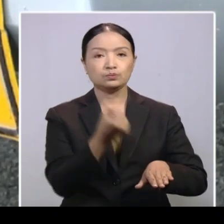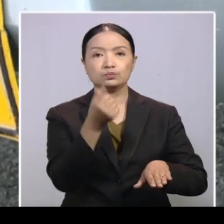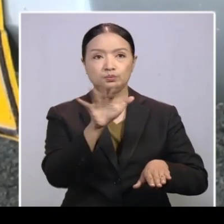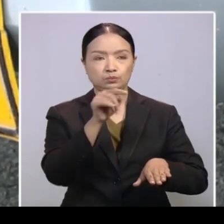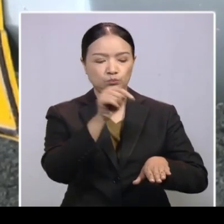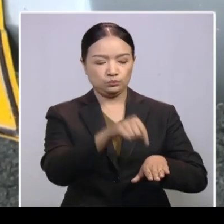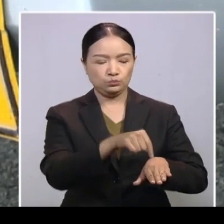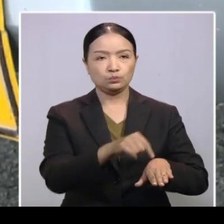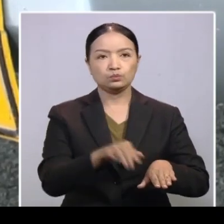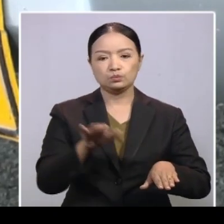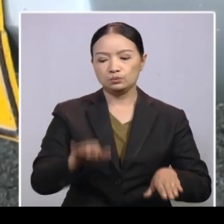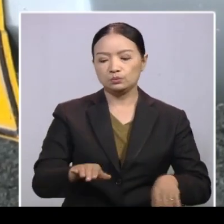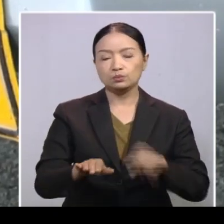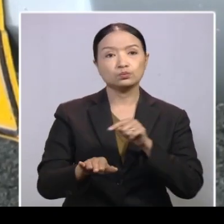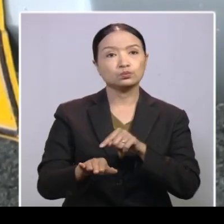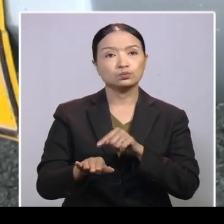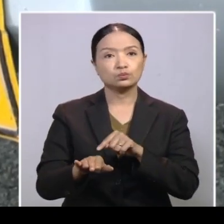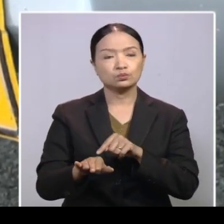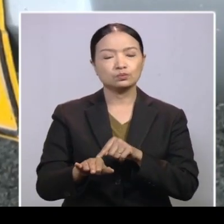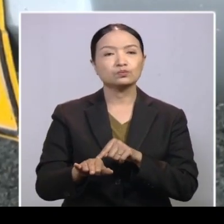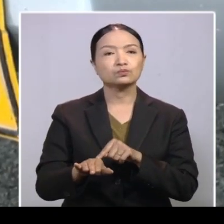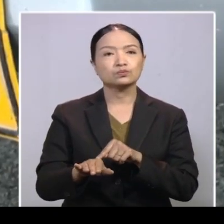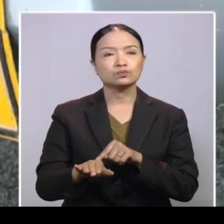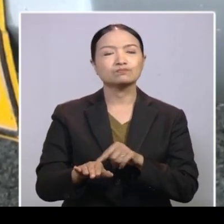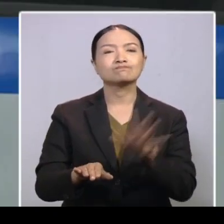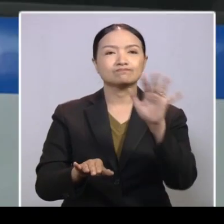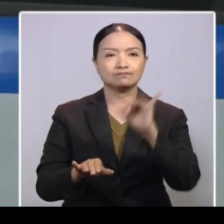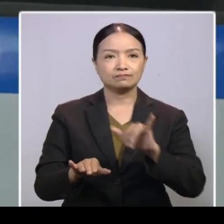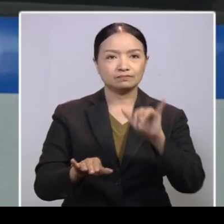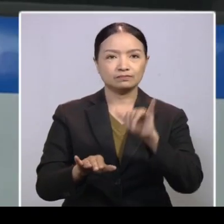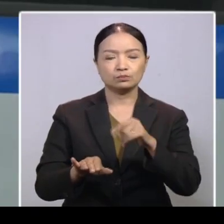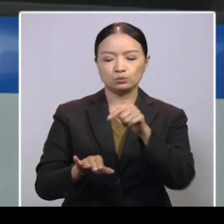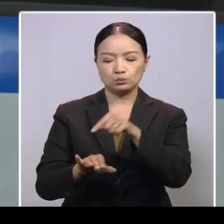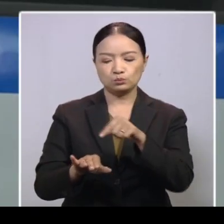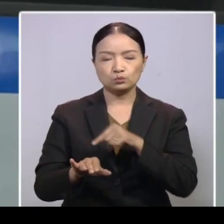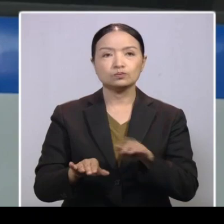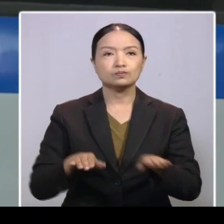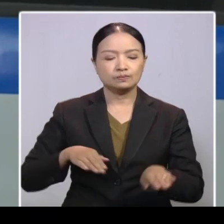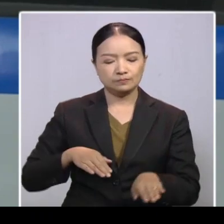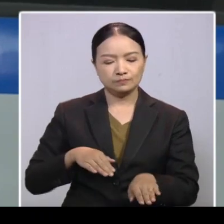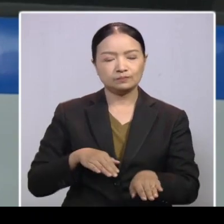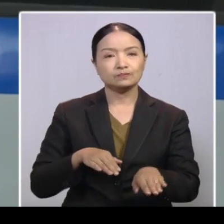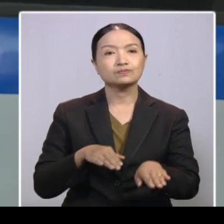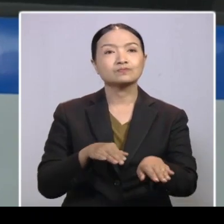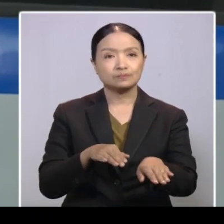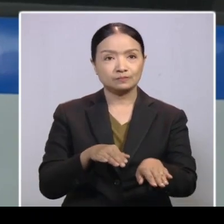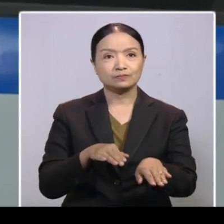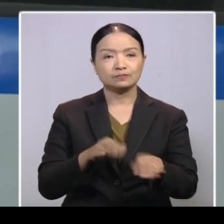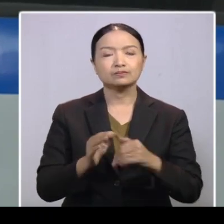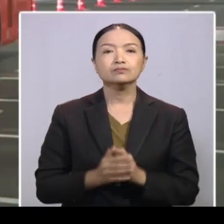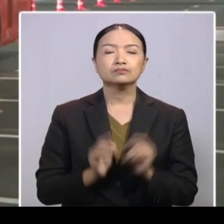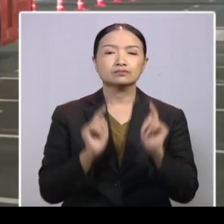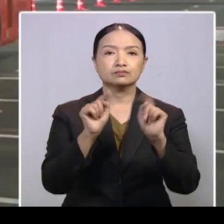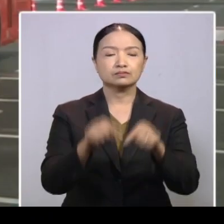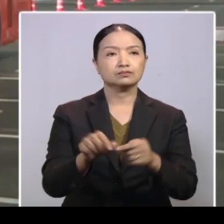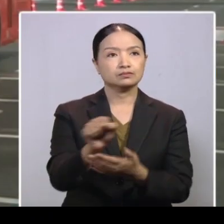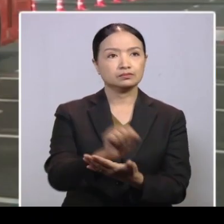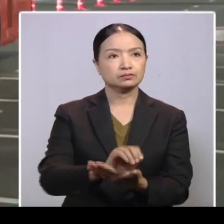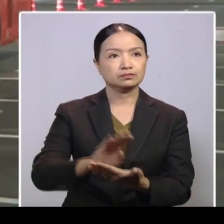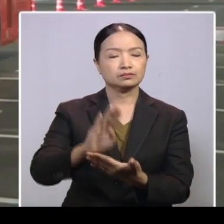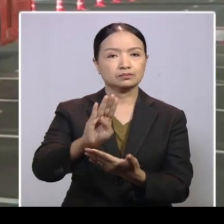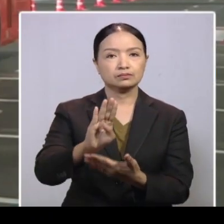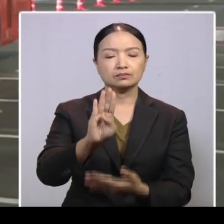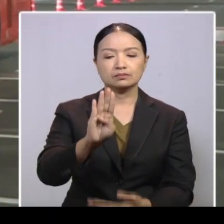คนนะครับส่วนอีกคันนึงที่อยู่ด้านหลังเนี่ยจะเป็นญาติๆนะครับก็จะให้เดินทางไปด้วยกับรถบัสเพื่อไปที่สถาบันบำราศน